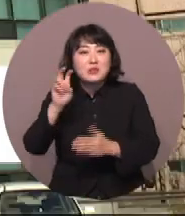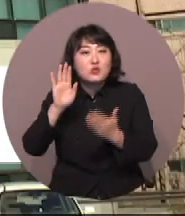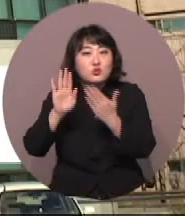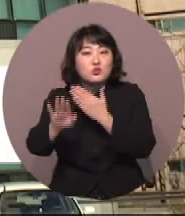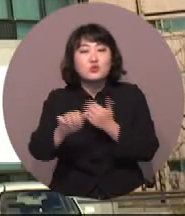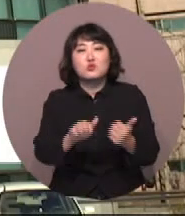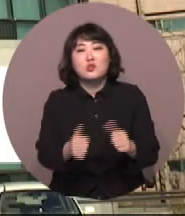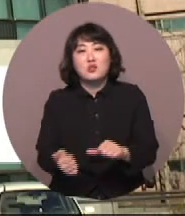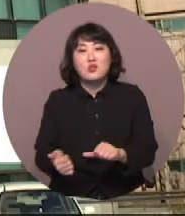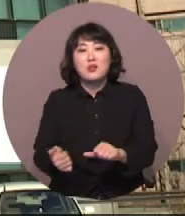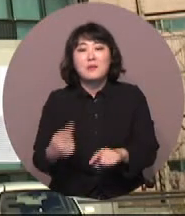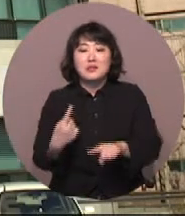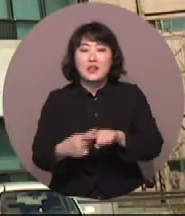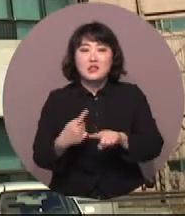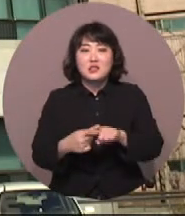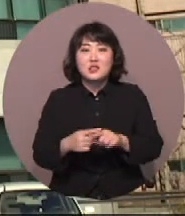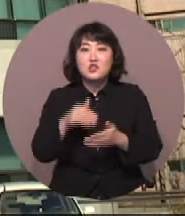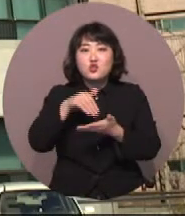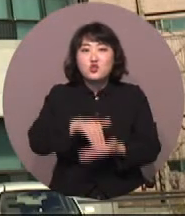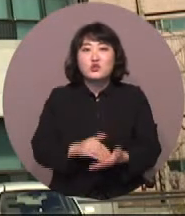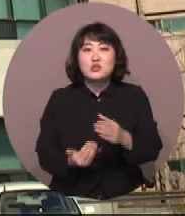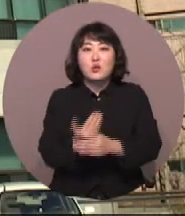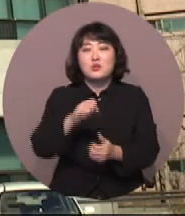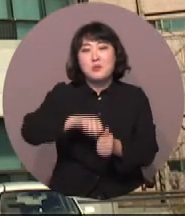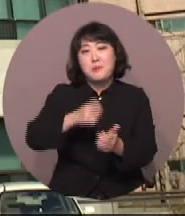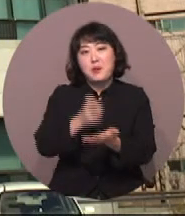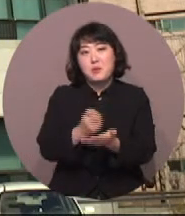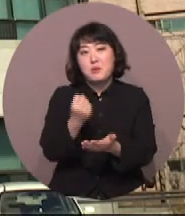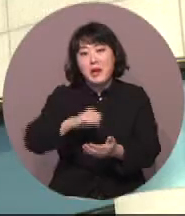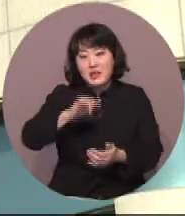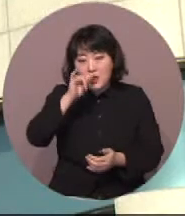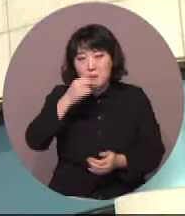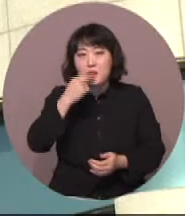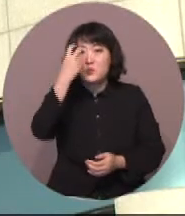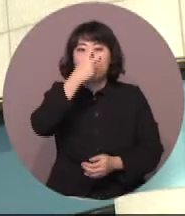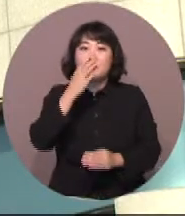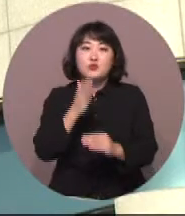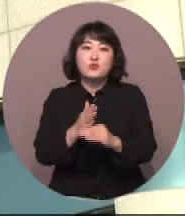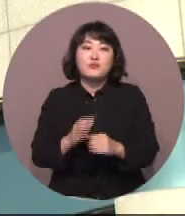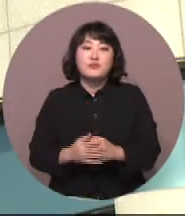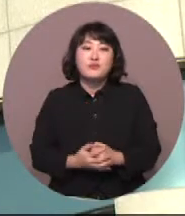숨져 역시 중 대제의 처벌법 위반 여부 등을 조사하고 있습니다